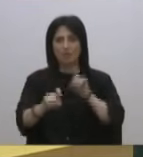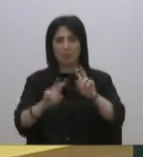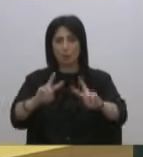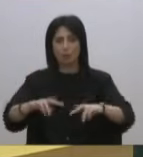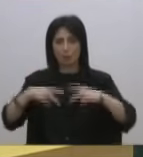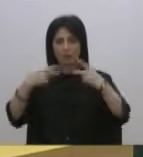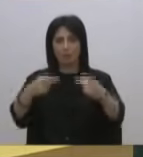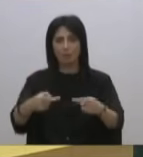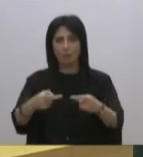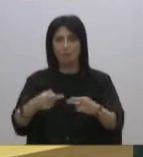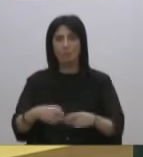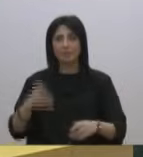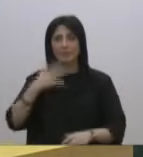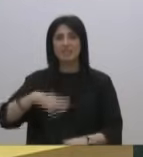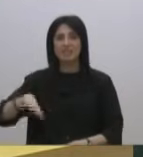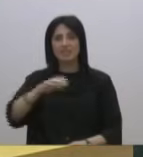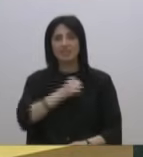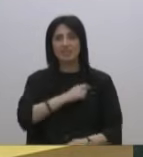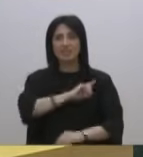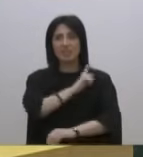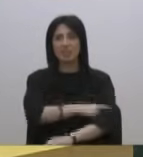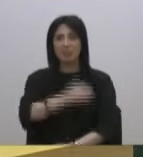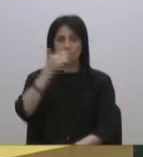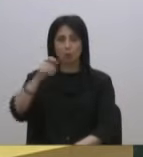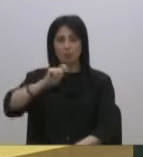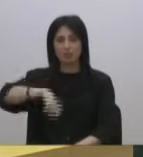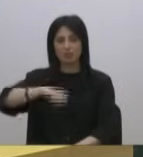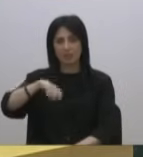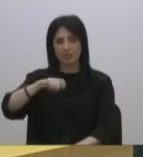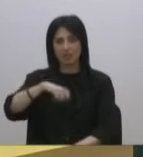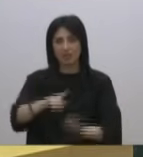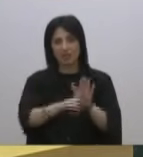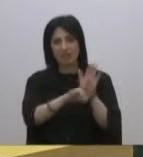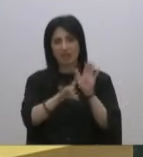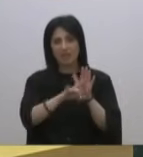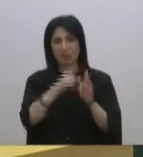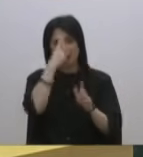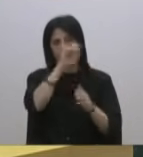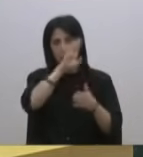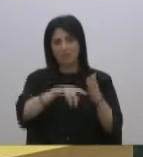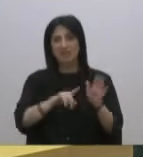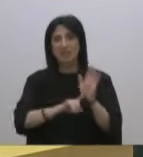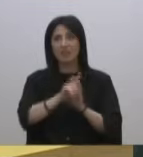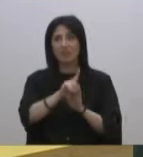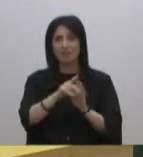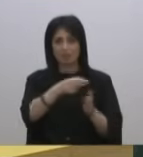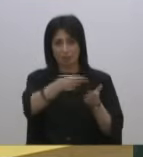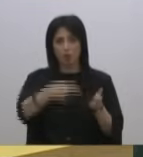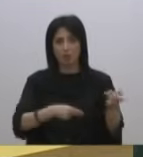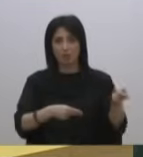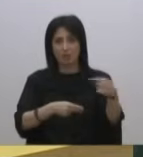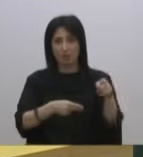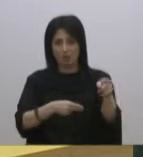გადავიდა. საქართველოს სამხედრო ძალების მიერ ცხინვალის დაბომბვის გაუფრთხილებლად დაწყებით, ამას მოაწერეს ხელი ამ